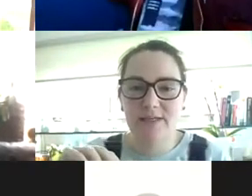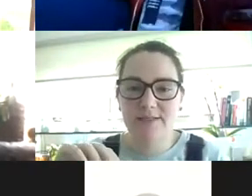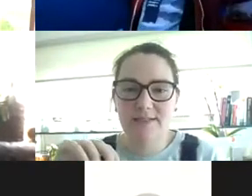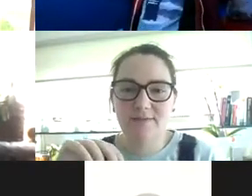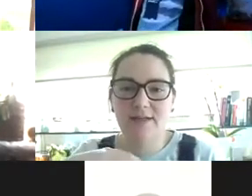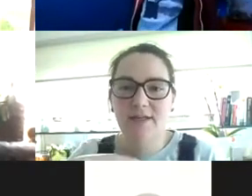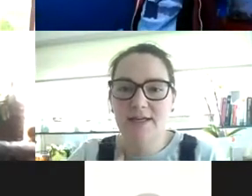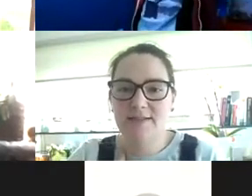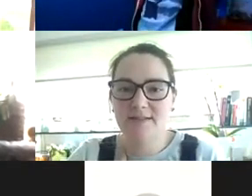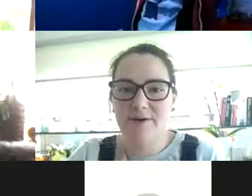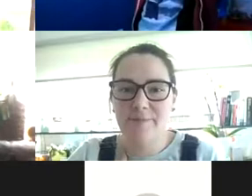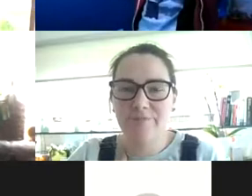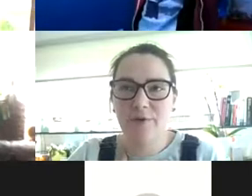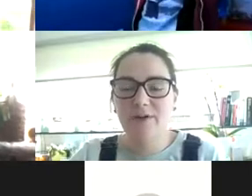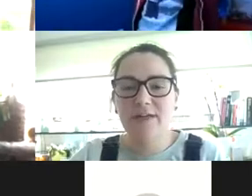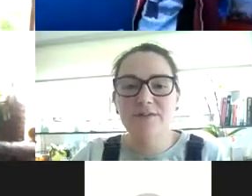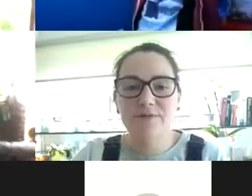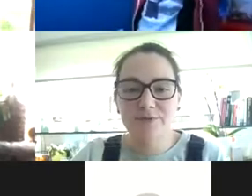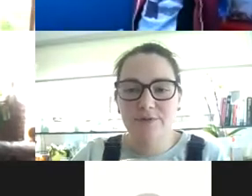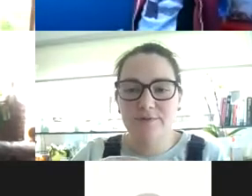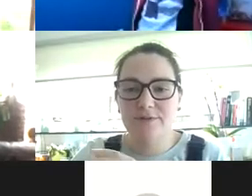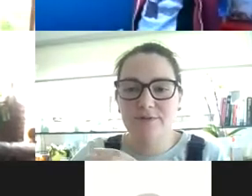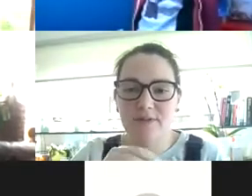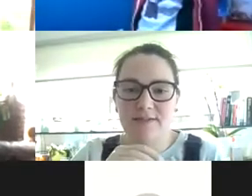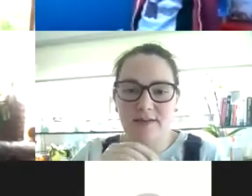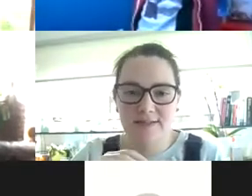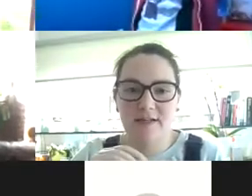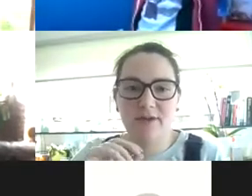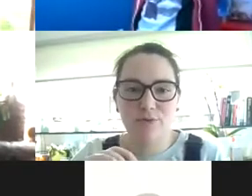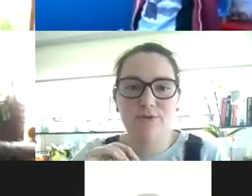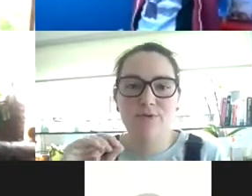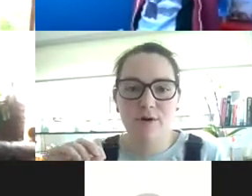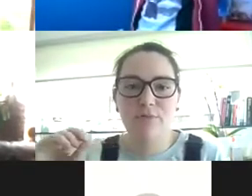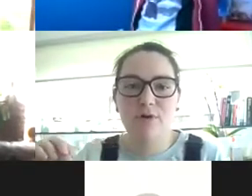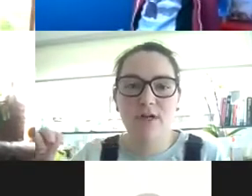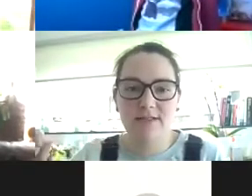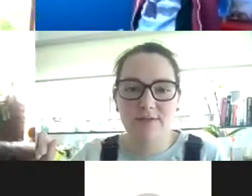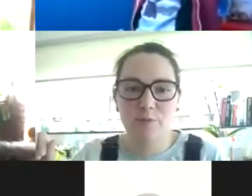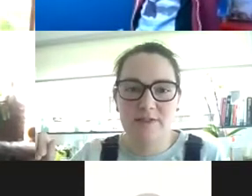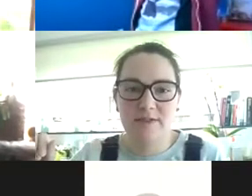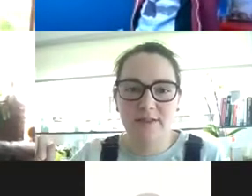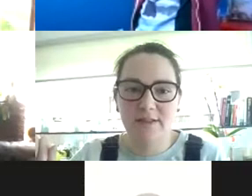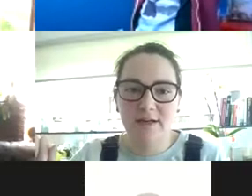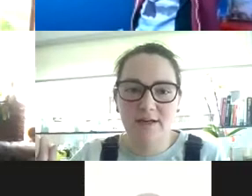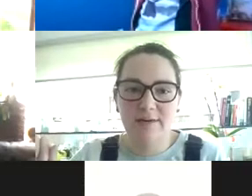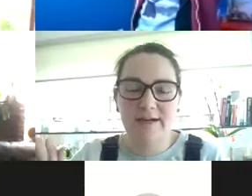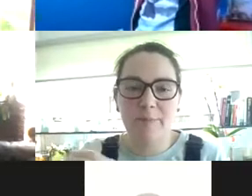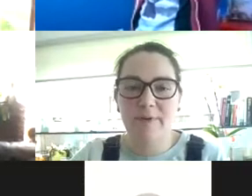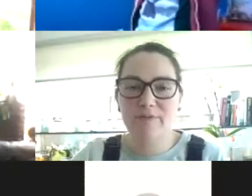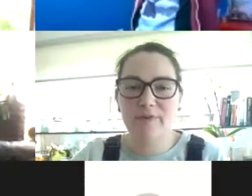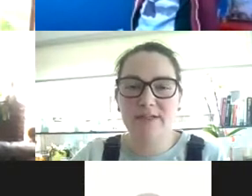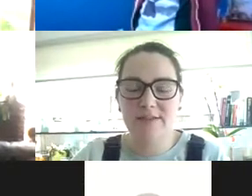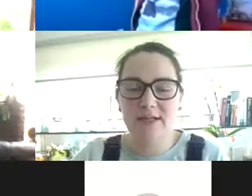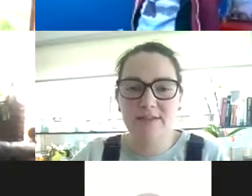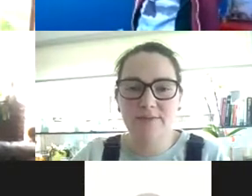bij de weekendschrijving, is wat ik als verantwoordelijke wel zou doen, is de inschrijving gewoon zo lang mogelijk laten openstaan. Ik heb